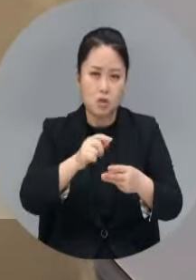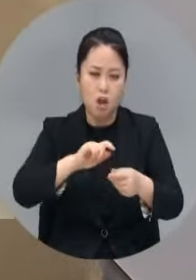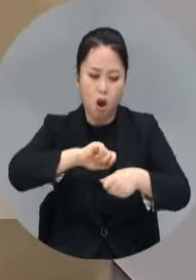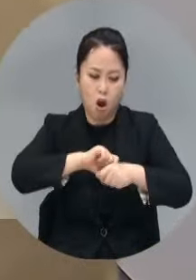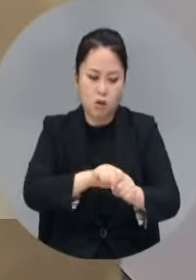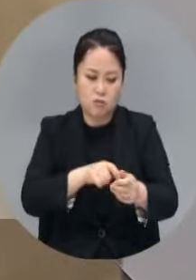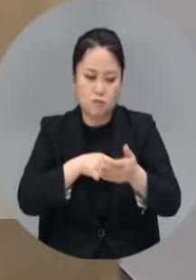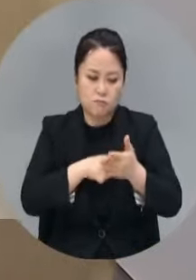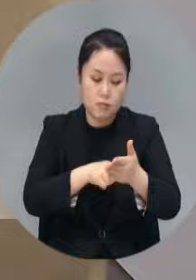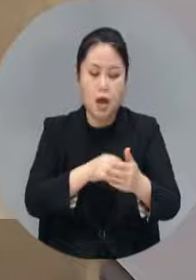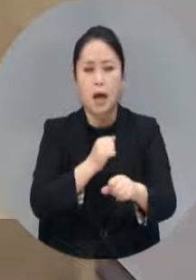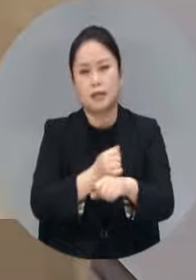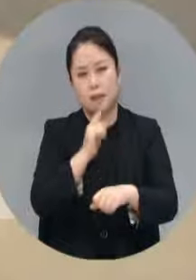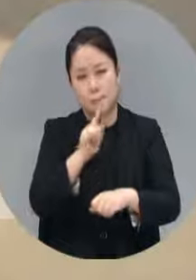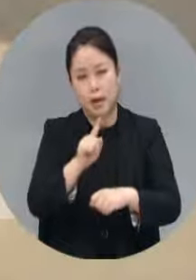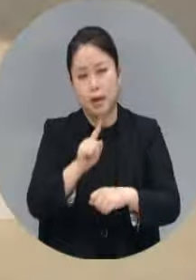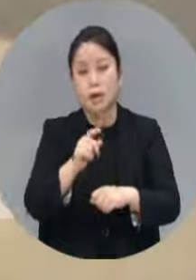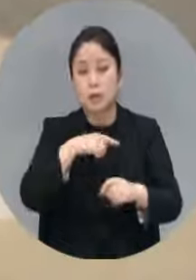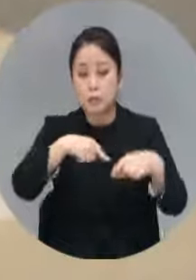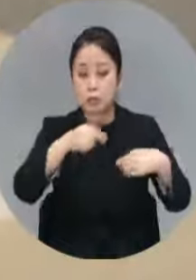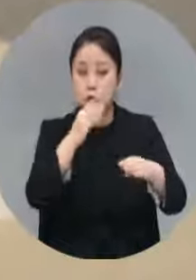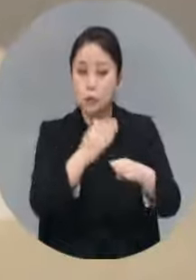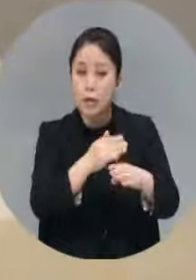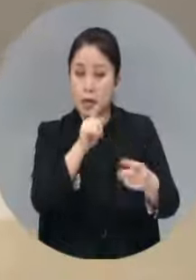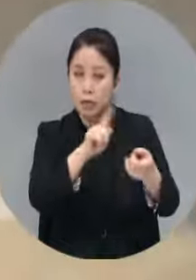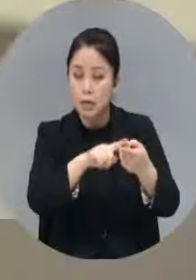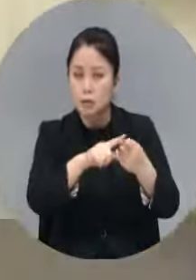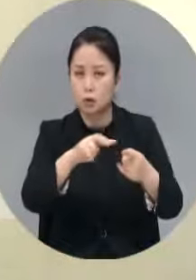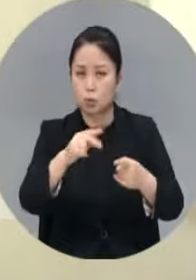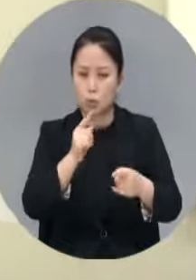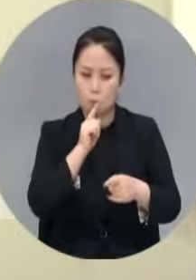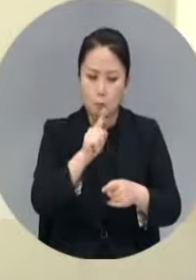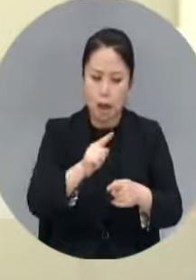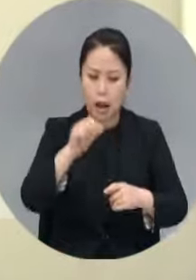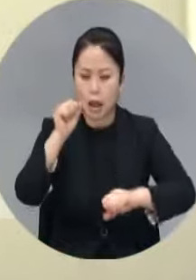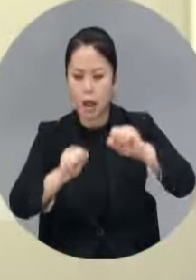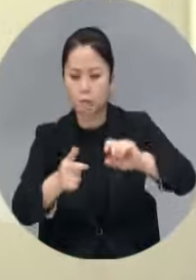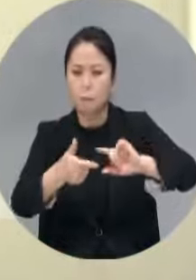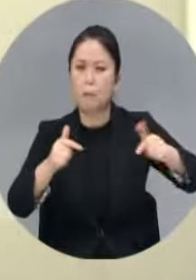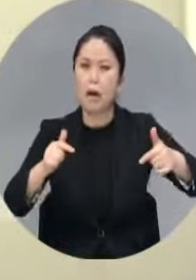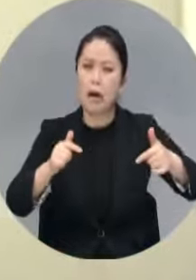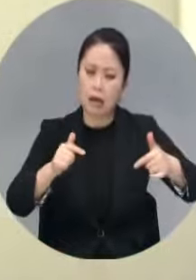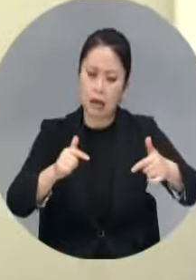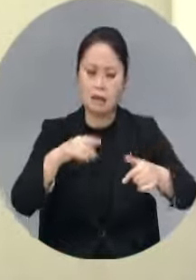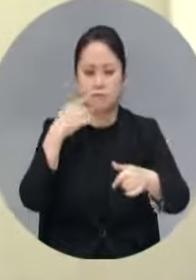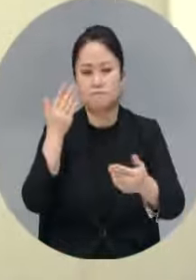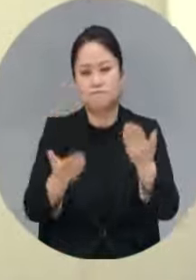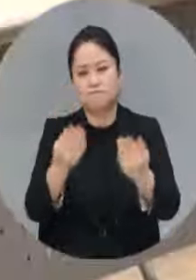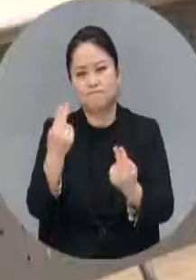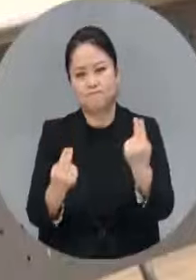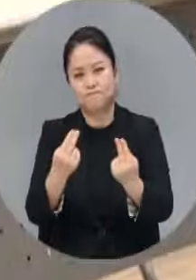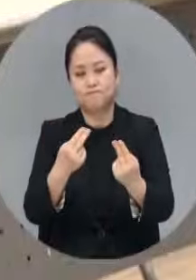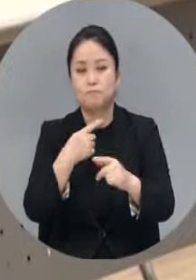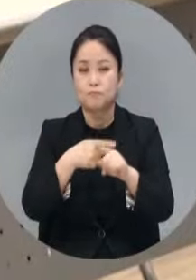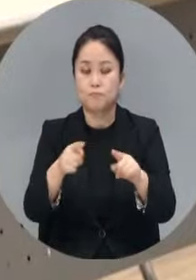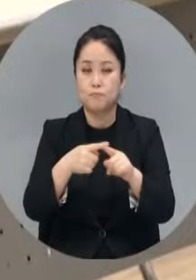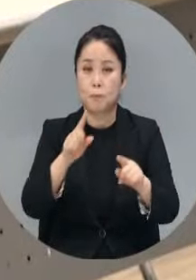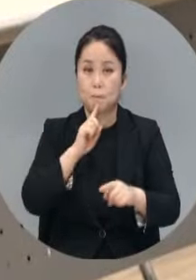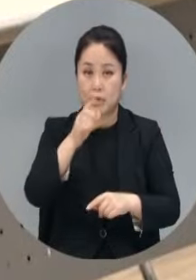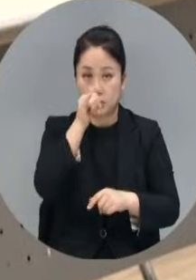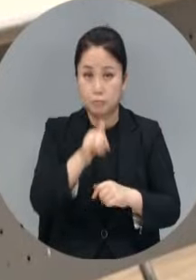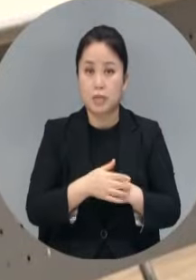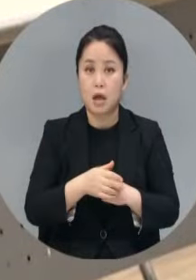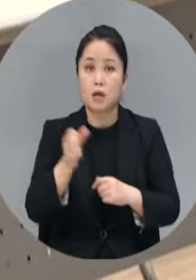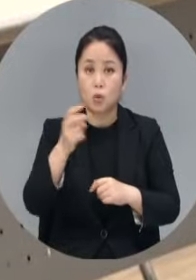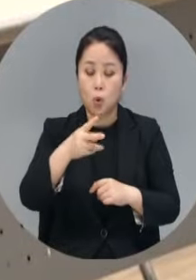밀어붙이기식으로만 추진한다고 지적했고 더불어민주당에 대해서도 말과 행동이 다르다며 비판했습니다. 개혁신당 이준석